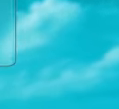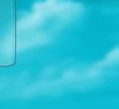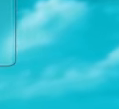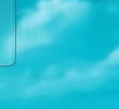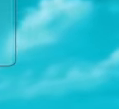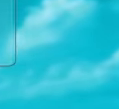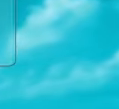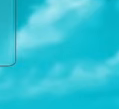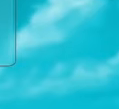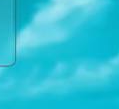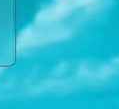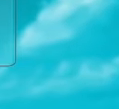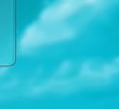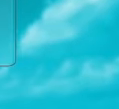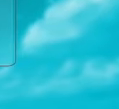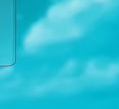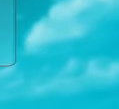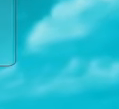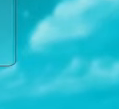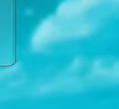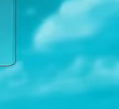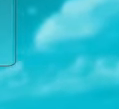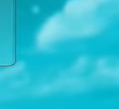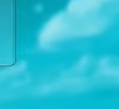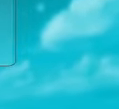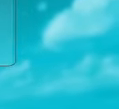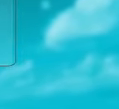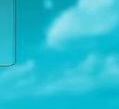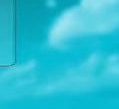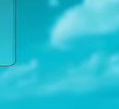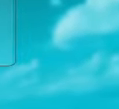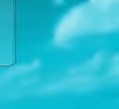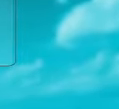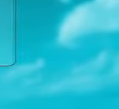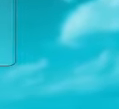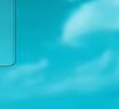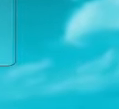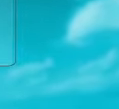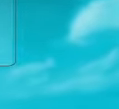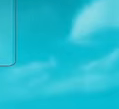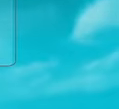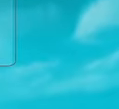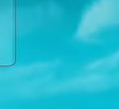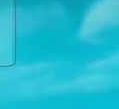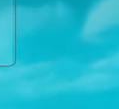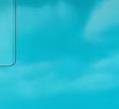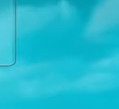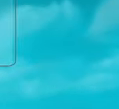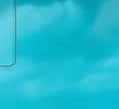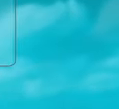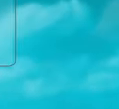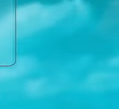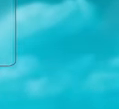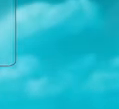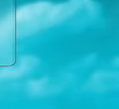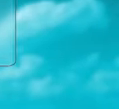В Карамакшинском районе днем плюс 4, ночью минус 9. В Жалагашском районе днем плюс 5, ночью минус